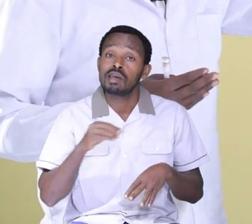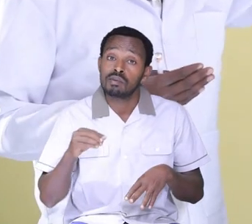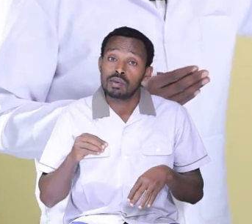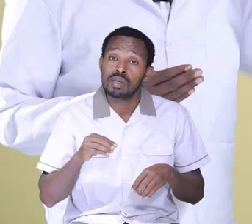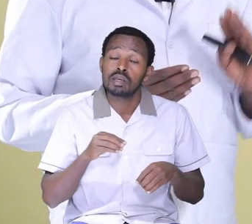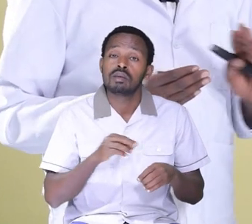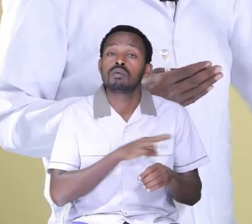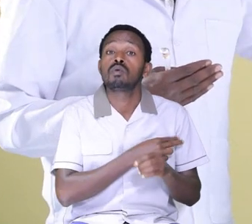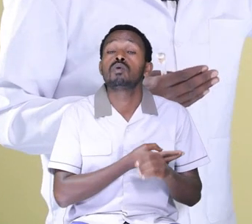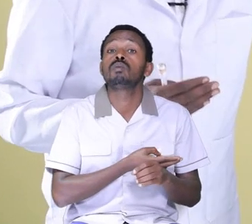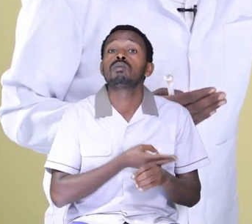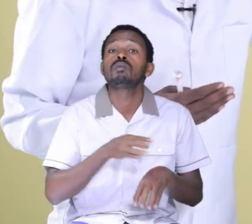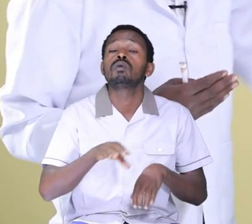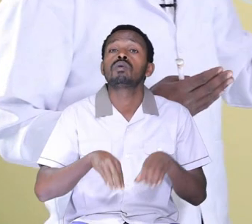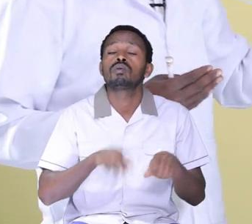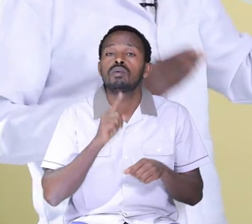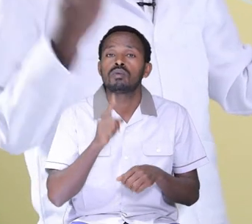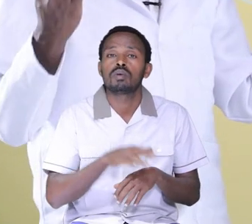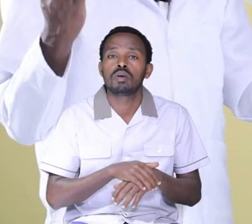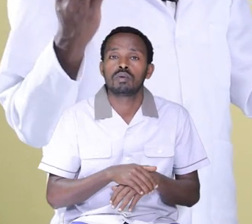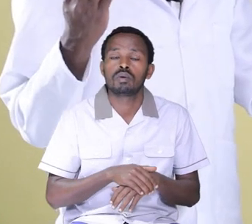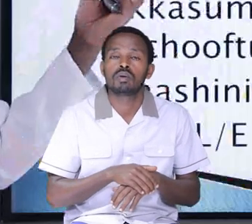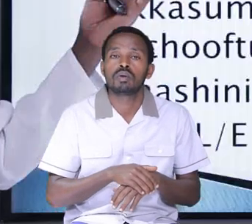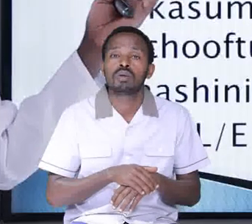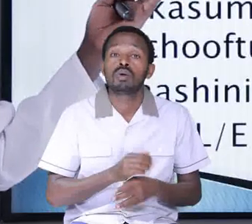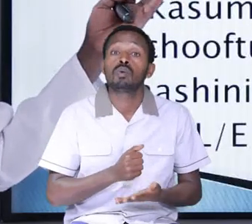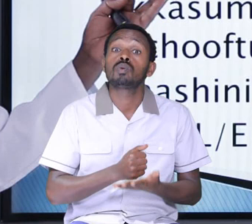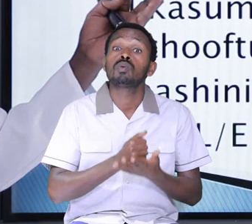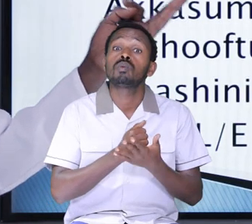fi humna sochooftuudha. Utubduun gara ba'aatti yoo dhiyaate